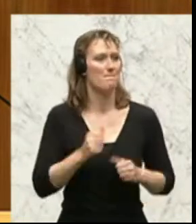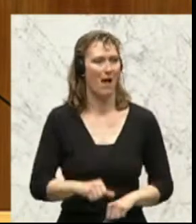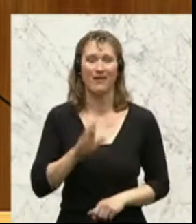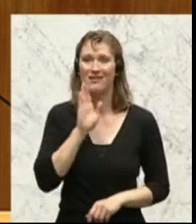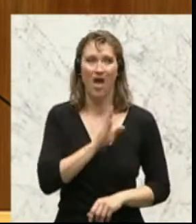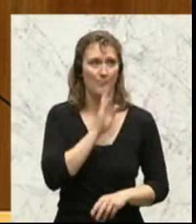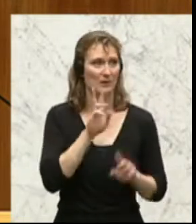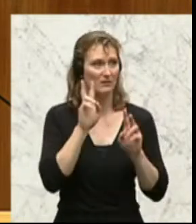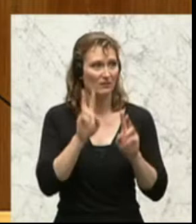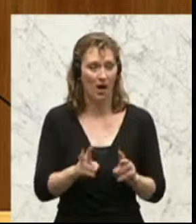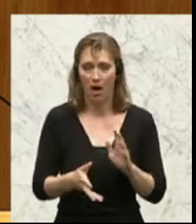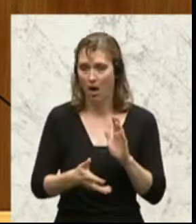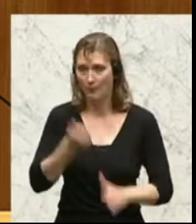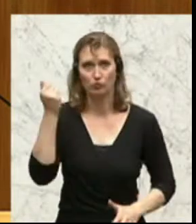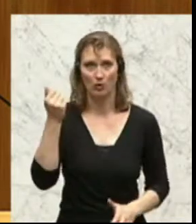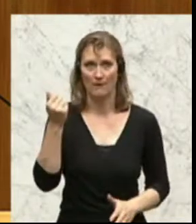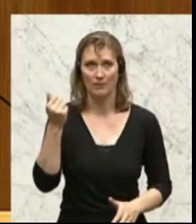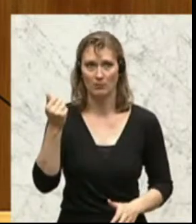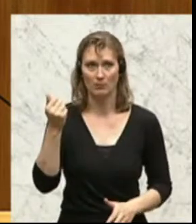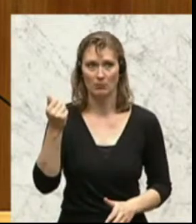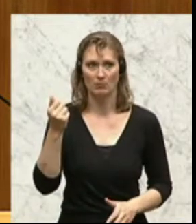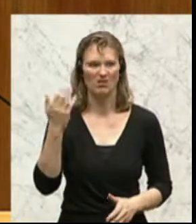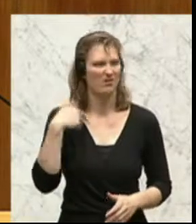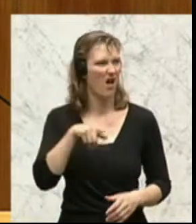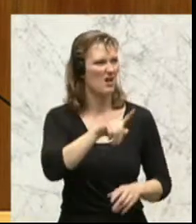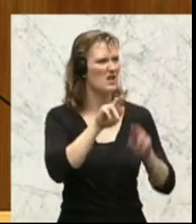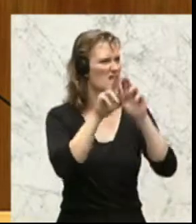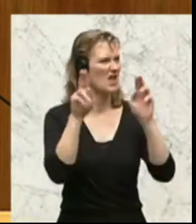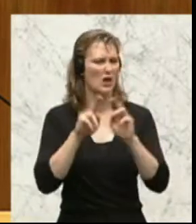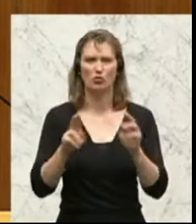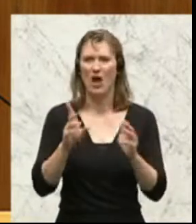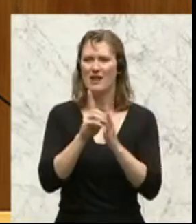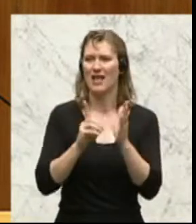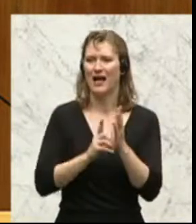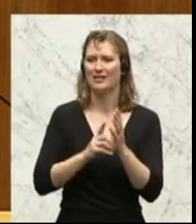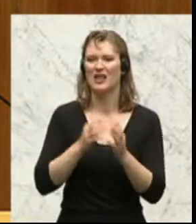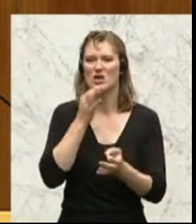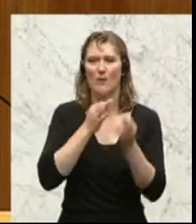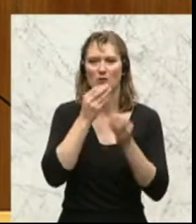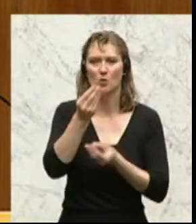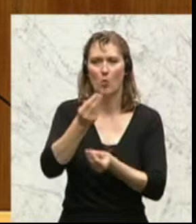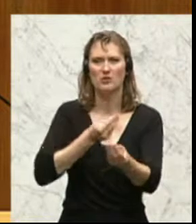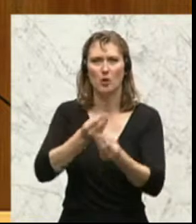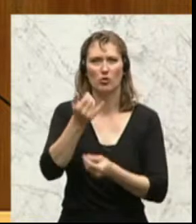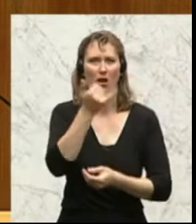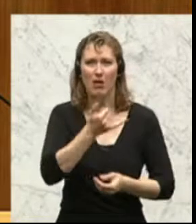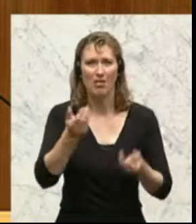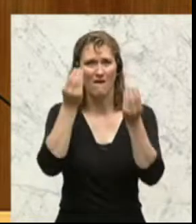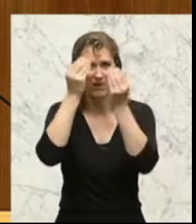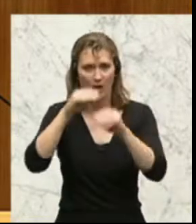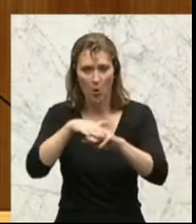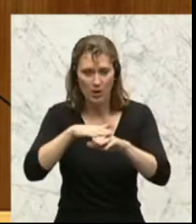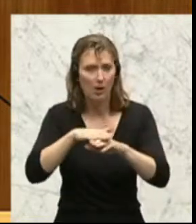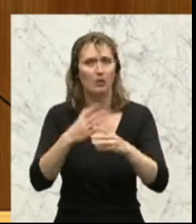bereits abgeschafft ist, durch diesen internationalen Daten- und Informationsaustausch jede Vertraulichkeit verloren gegangen ist, haben die